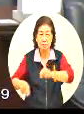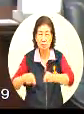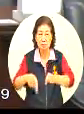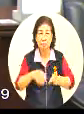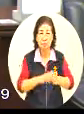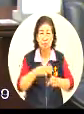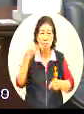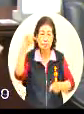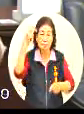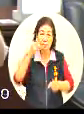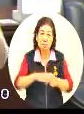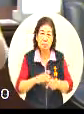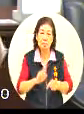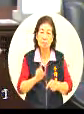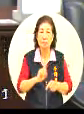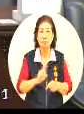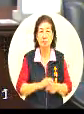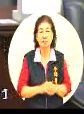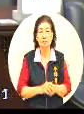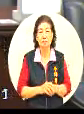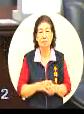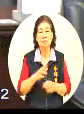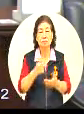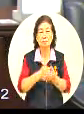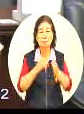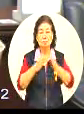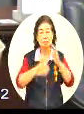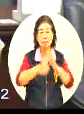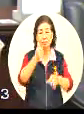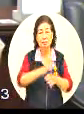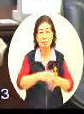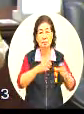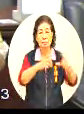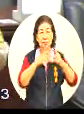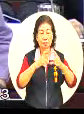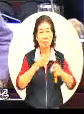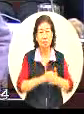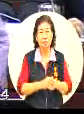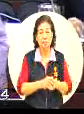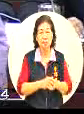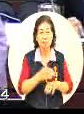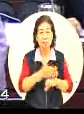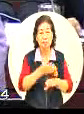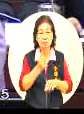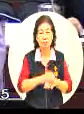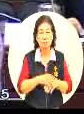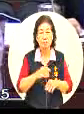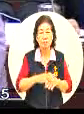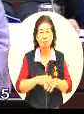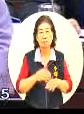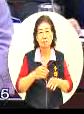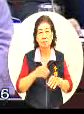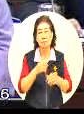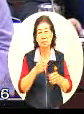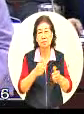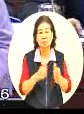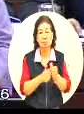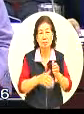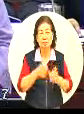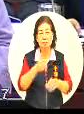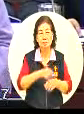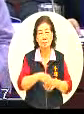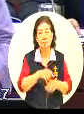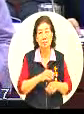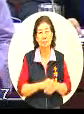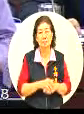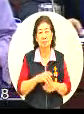呢请陈市长回答 请市长回答 多谢议长多谢当议员当